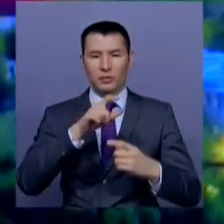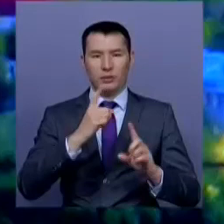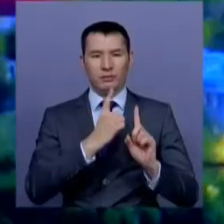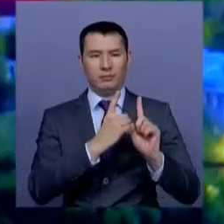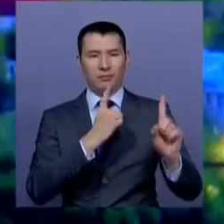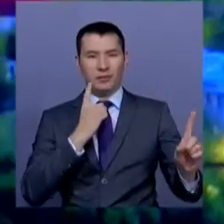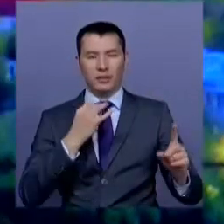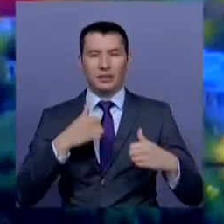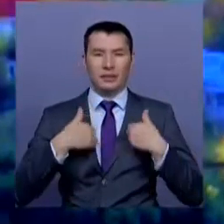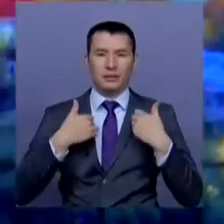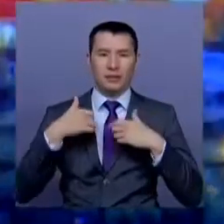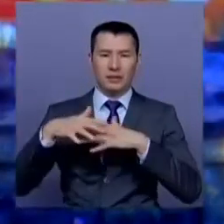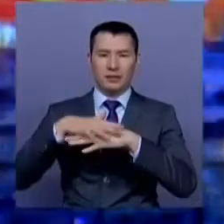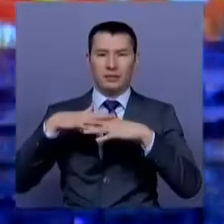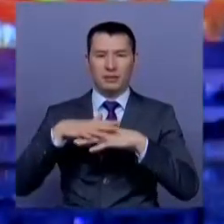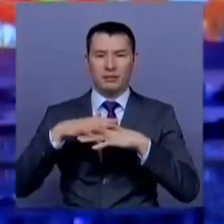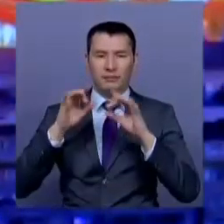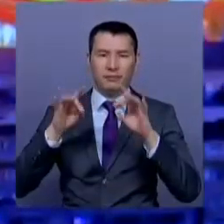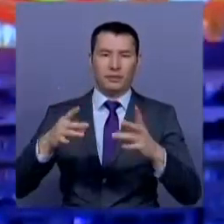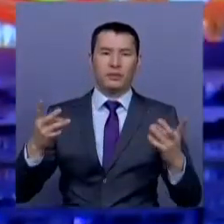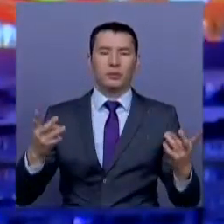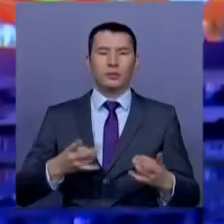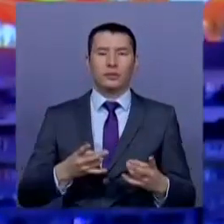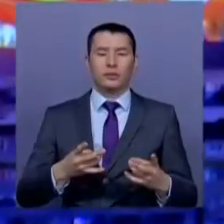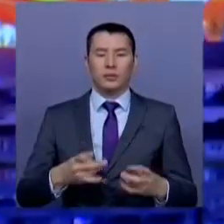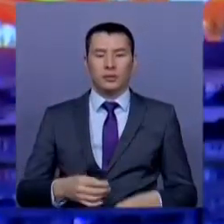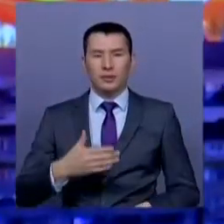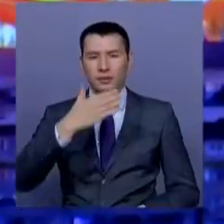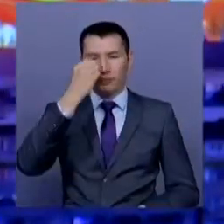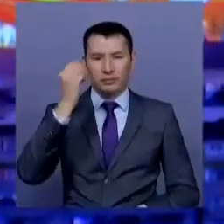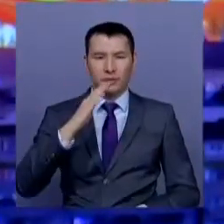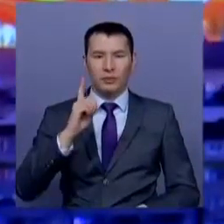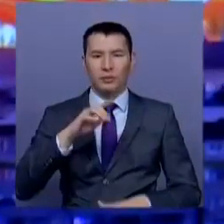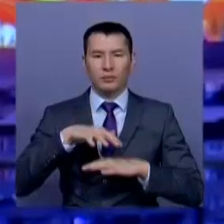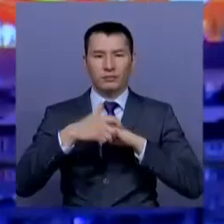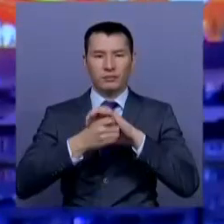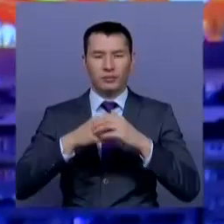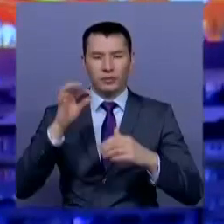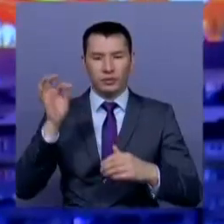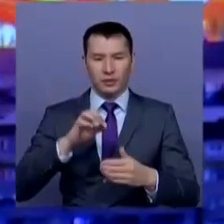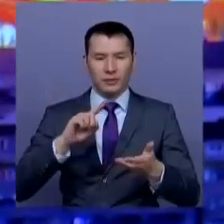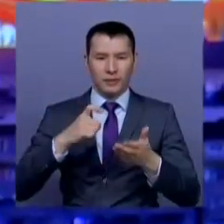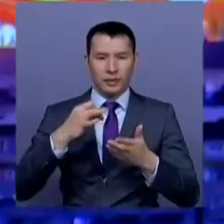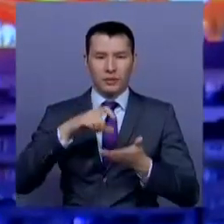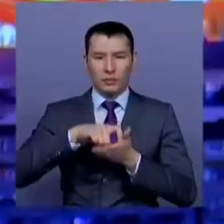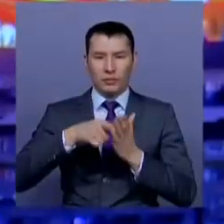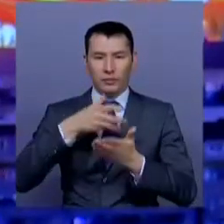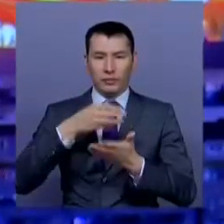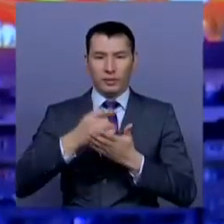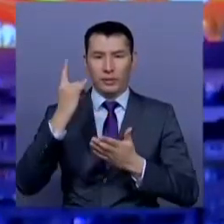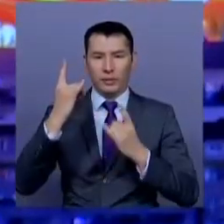по возможности не посещать мест с большим скоплением людей. Не забываем чаще мыть руки, дезинфицировать и проветривать свое жилье и